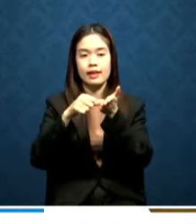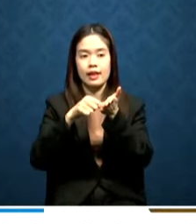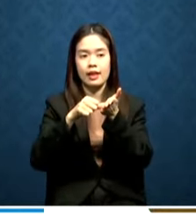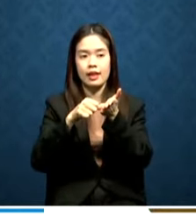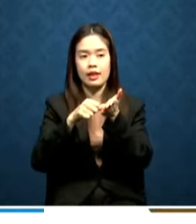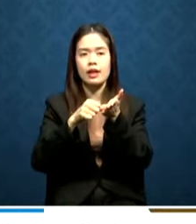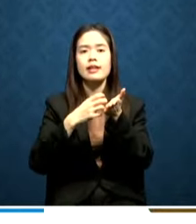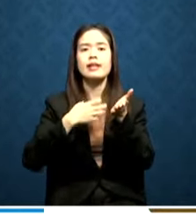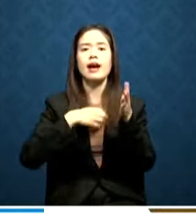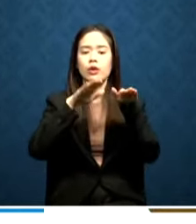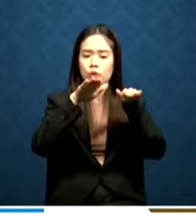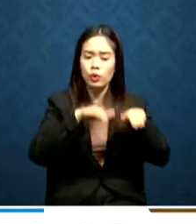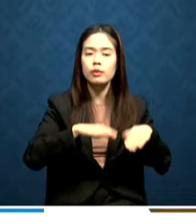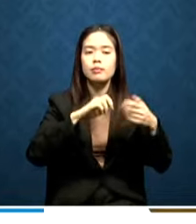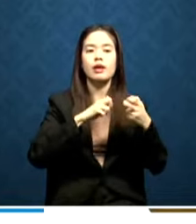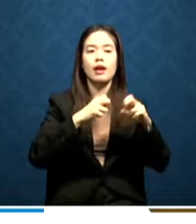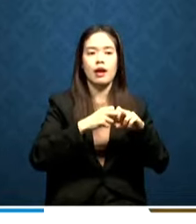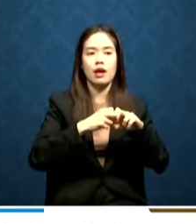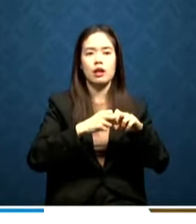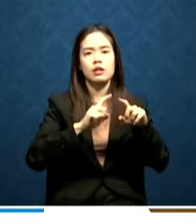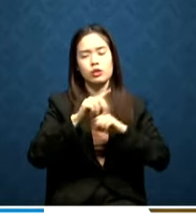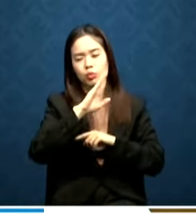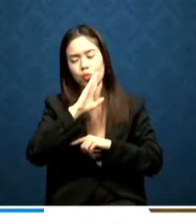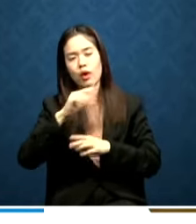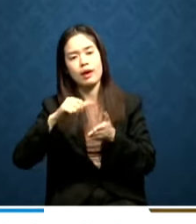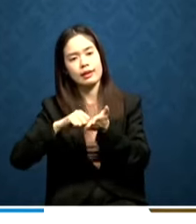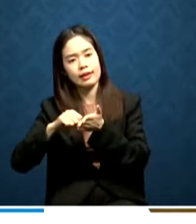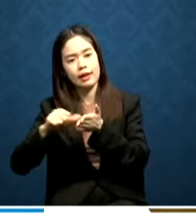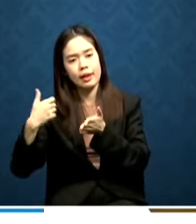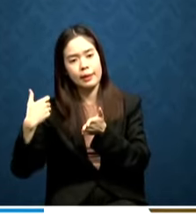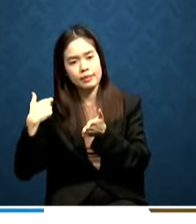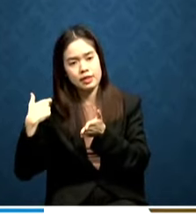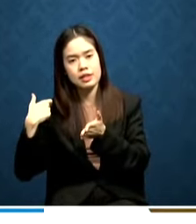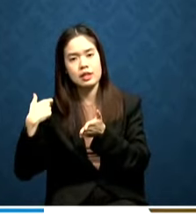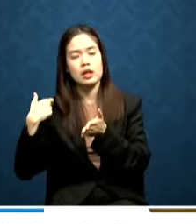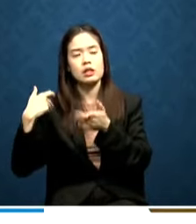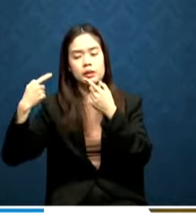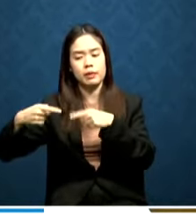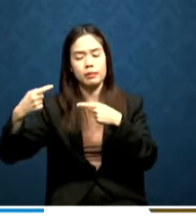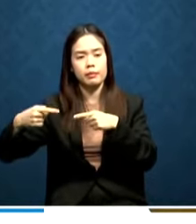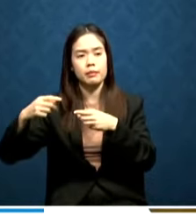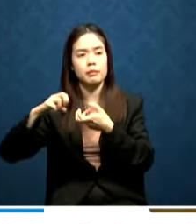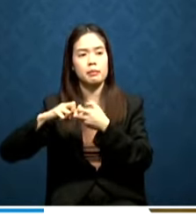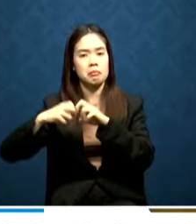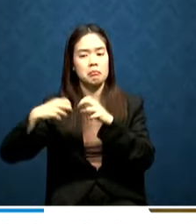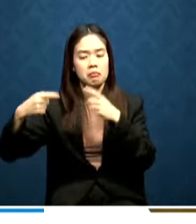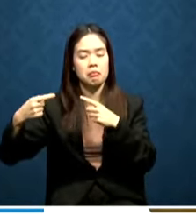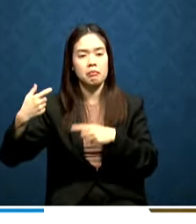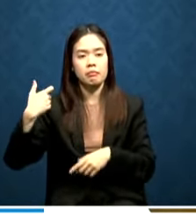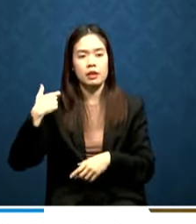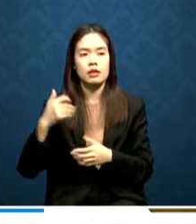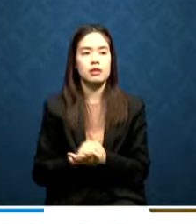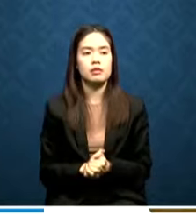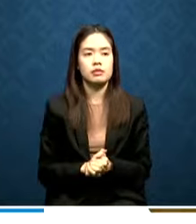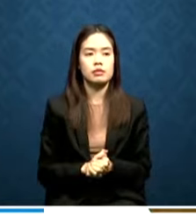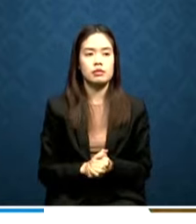ขัดแย้งใหม่ขึ้นมาเนี่ย1เสี่ยงที่จะไม่ผ่านนะครับ2เนี่ยเสี่ยงจะเกิดวิกฤตรัฐธรรมนูญขึ้นมาอีกตามที่ท่านเปรมได้